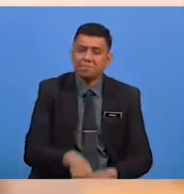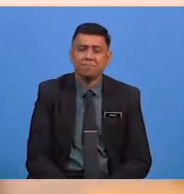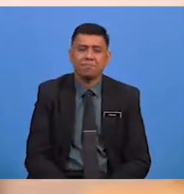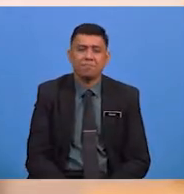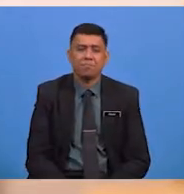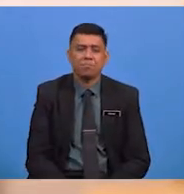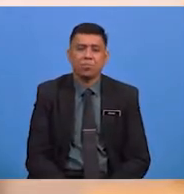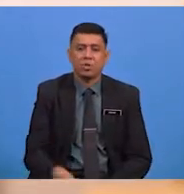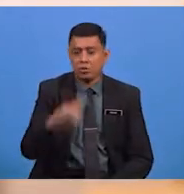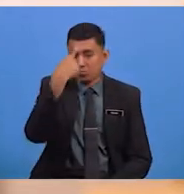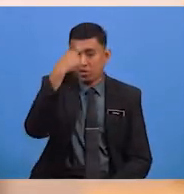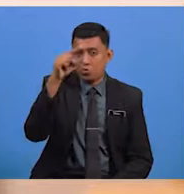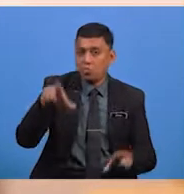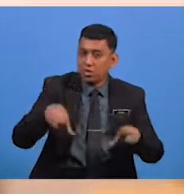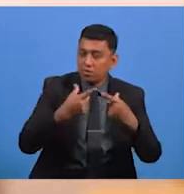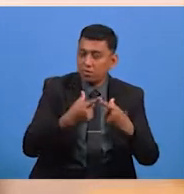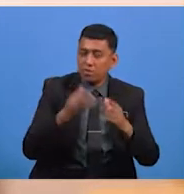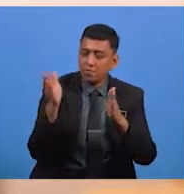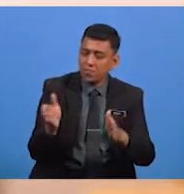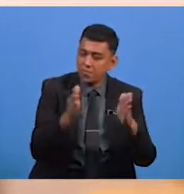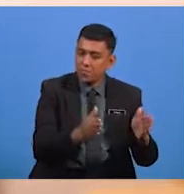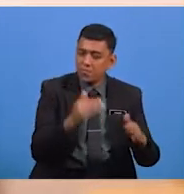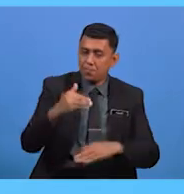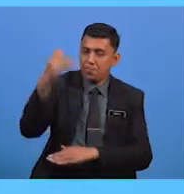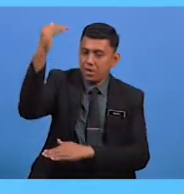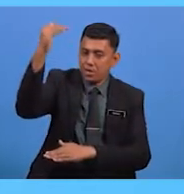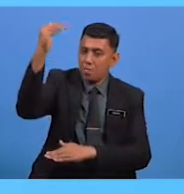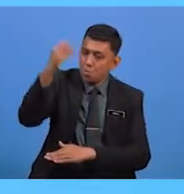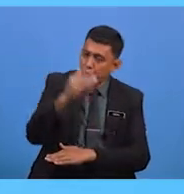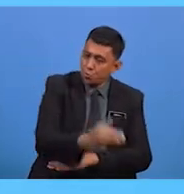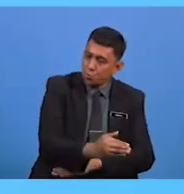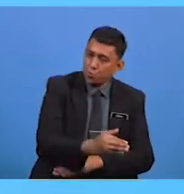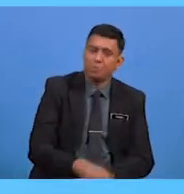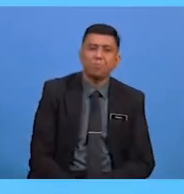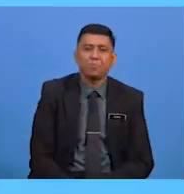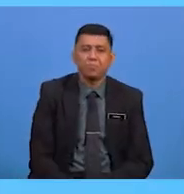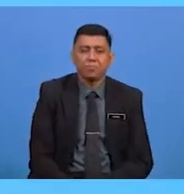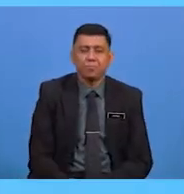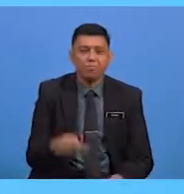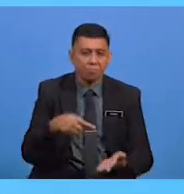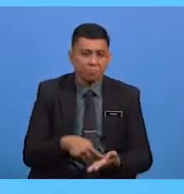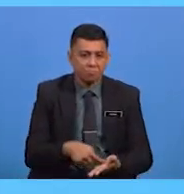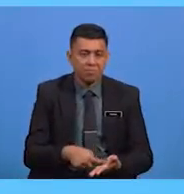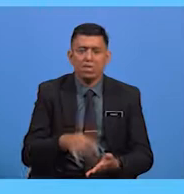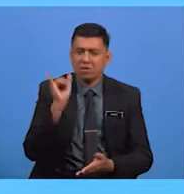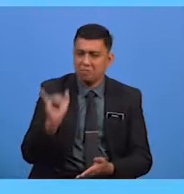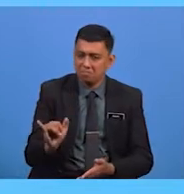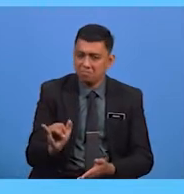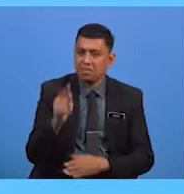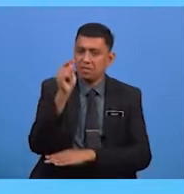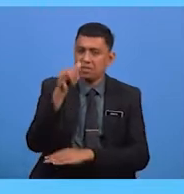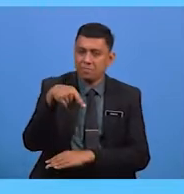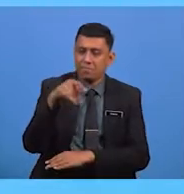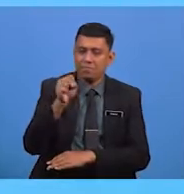ini untuk melakukan penyusunan menaik ataupun menurun? Ini tips yang boleh dijadikan